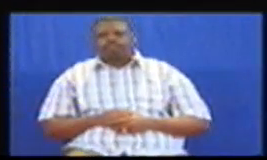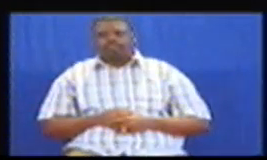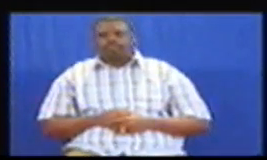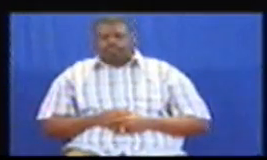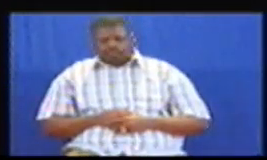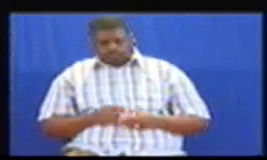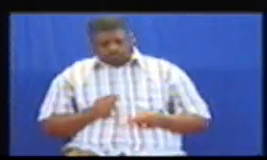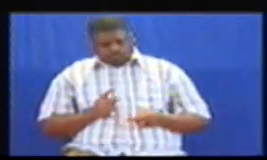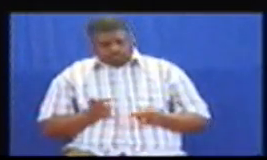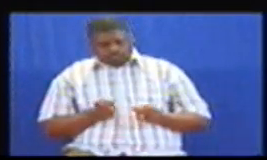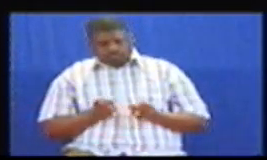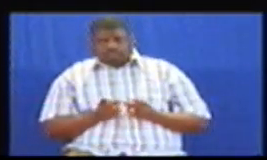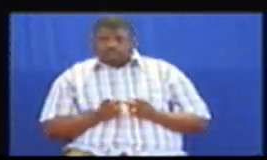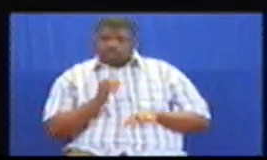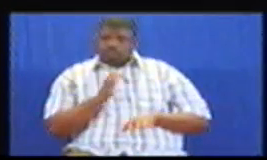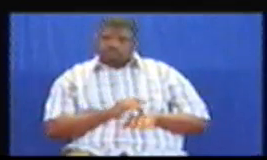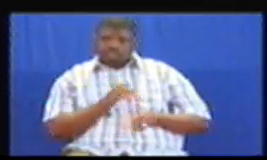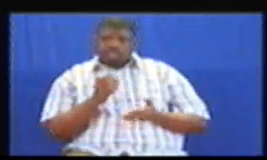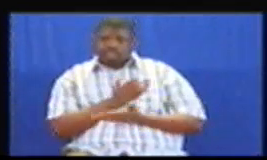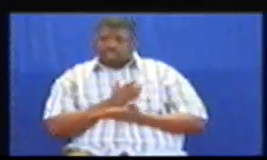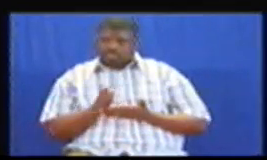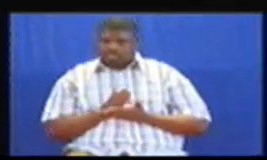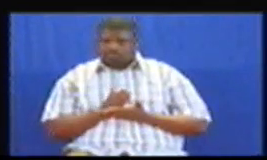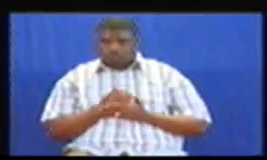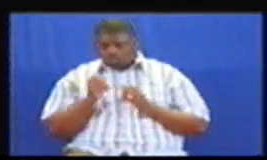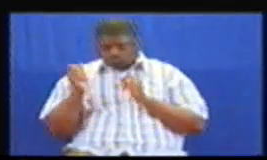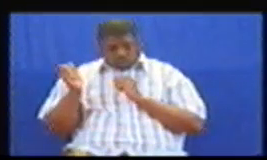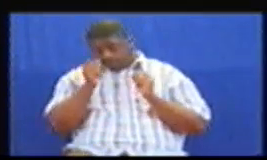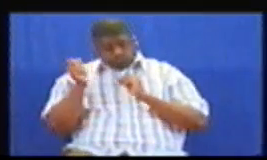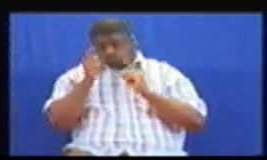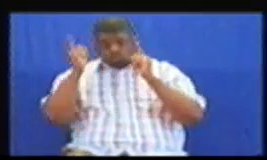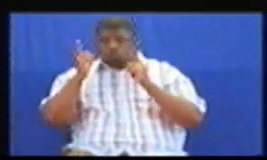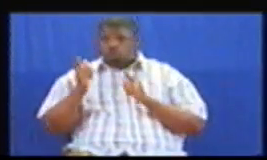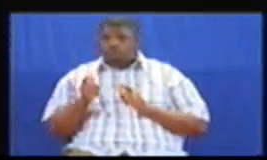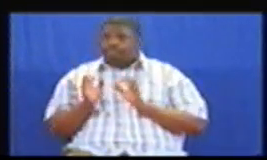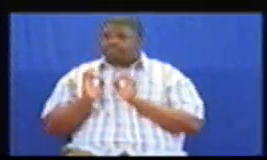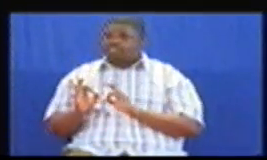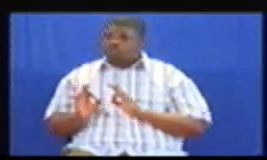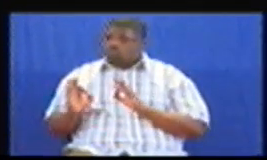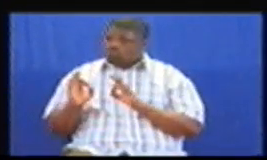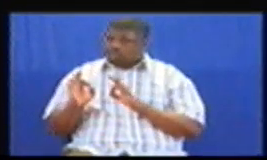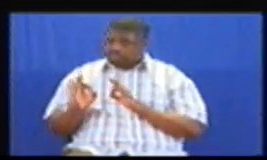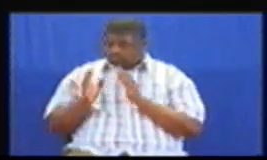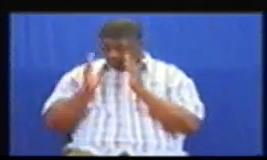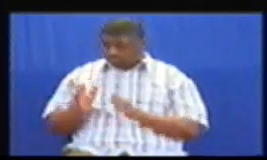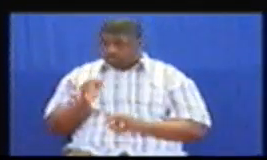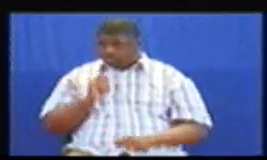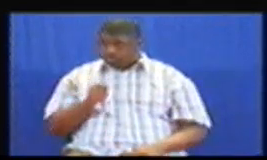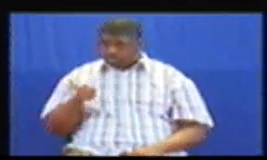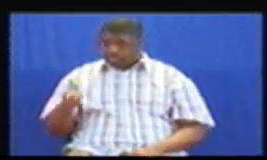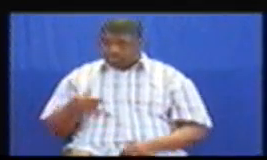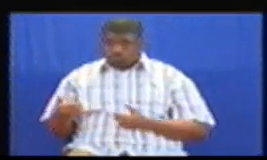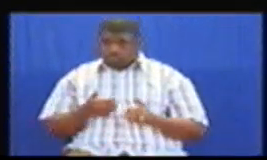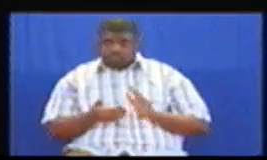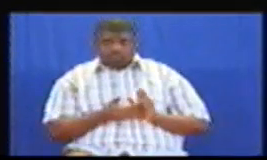Lakini aligusia pia kesi ya uamsho. Pengine ni vizuri Mheshimiwa Spika, kama mwanasheria